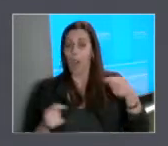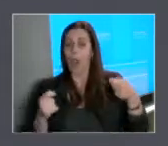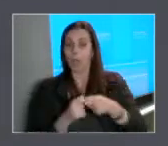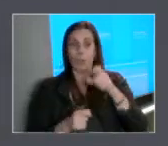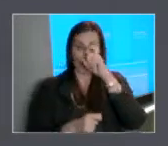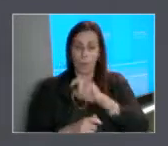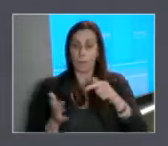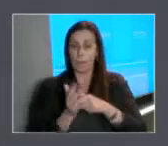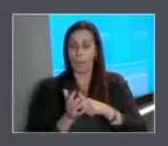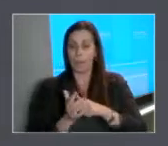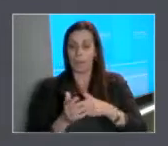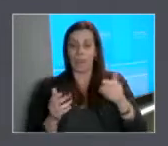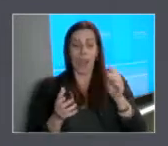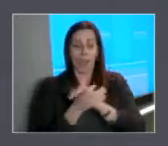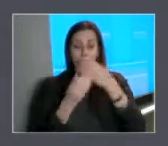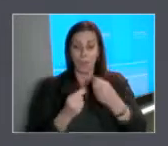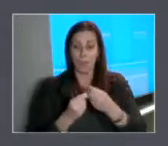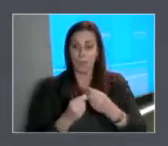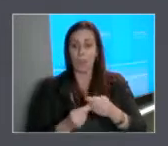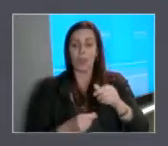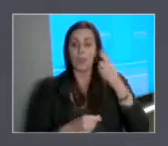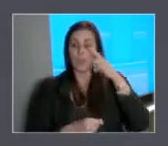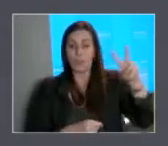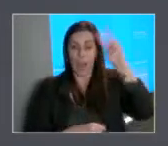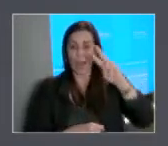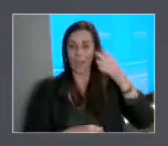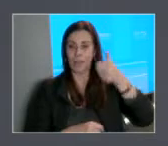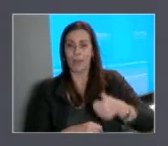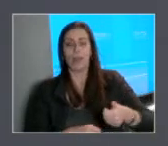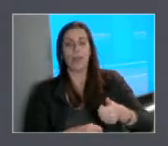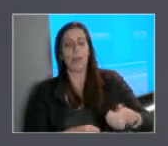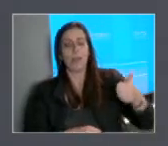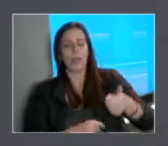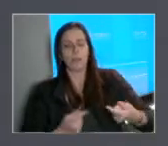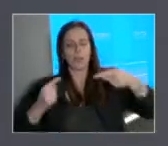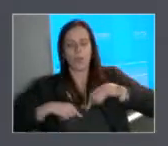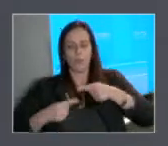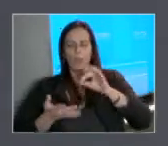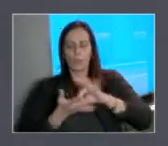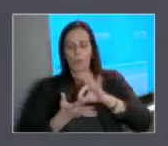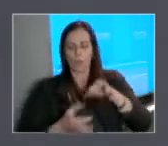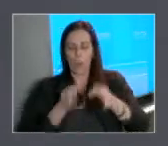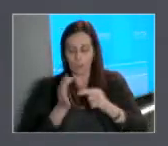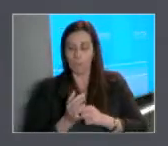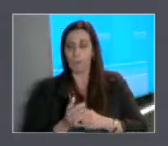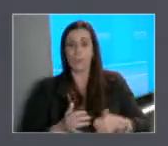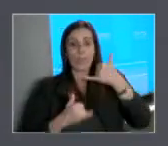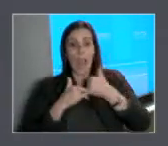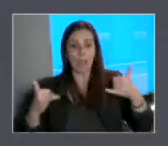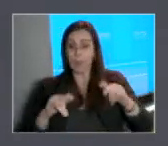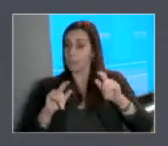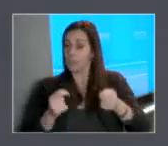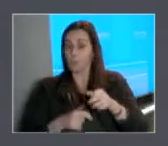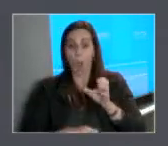הקשר המלוכלך בין אפי, החבר הטוב שלי נווה, לאיילת, אני אמנה את החבר'ה לבית המשפט העליון שקד. שר הרווחה